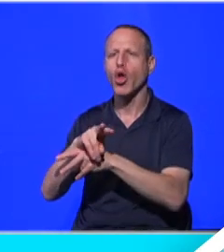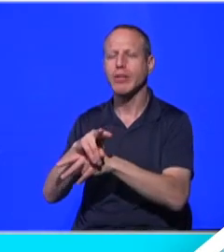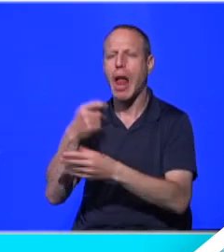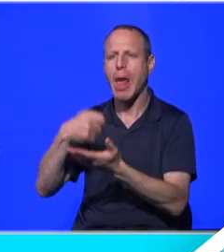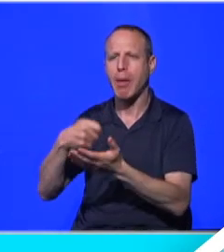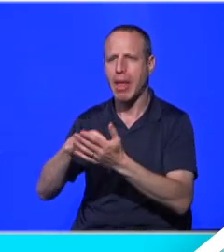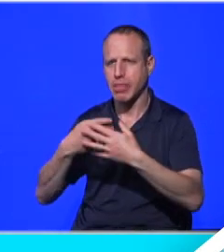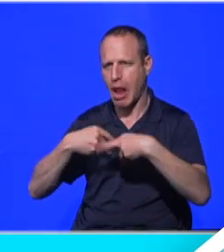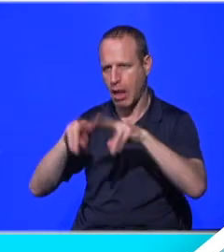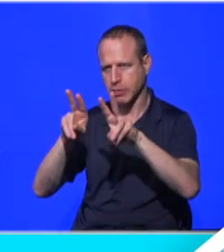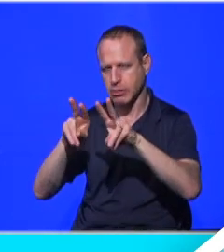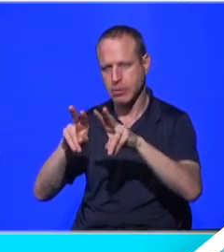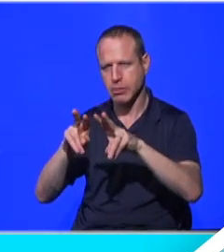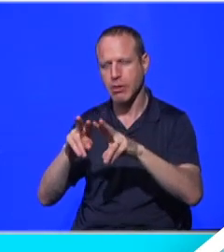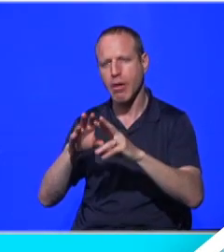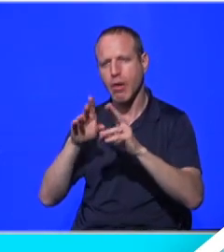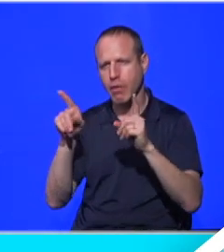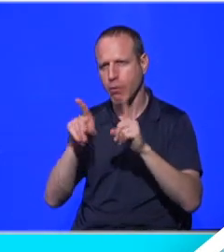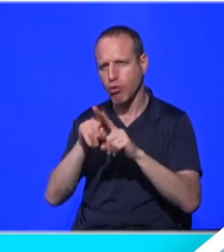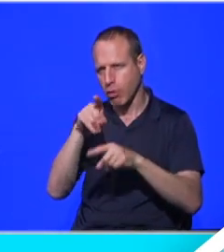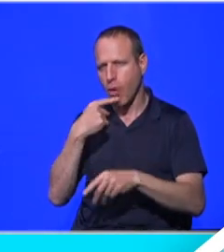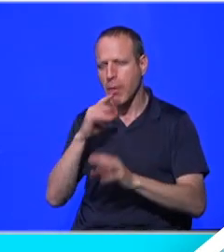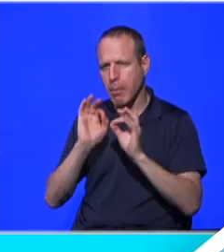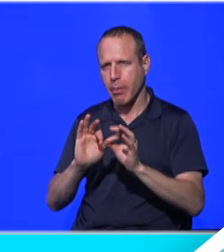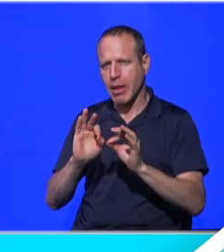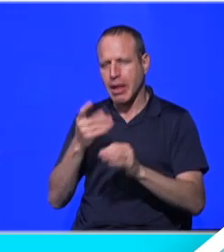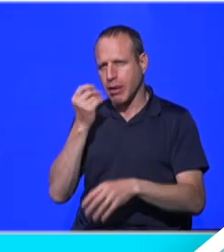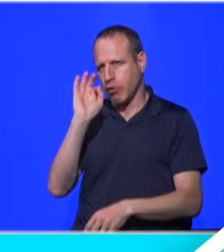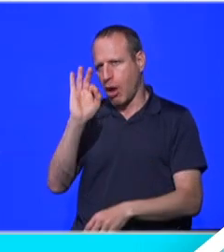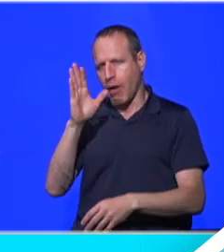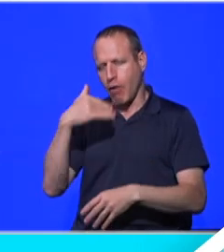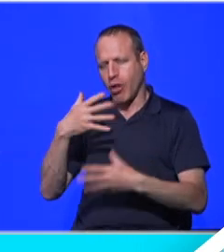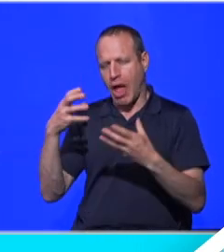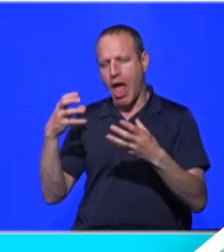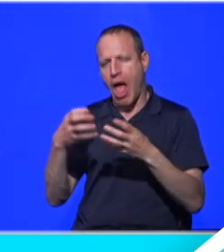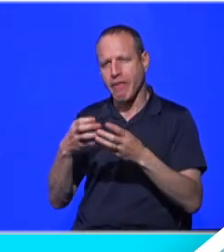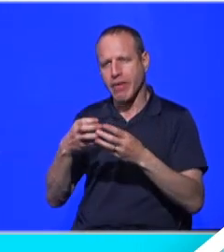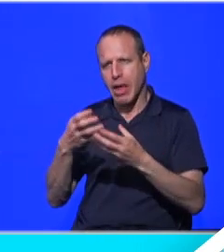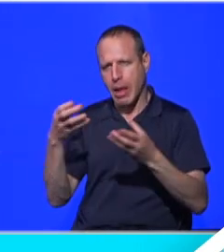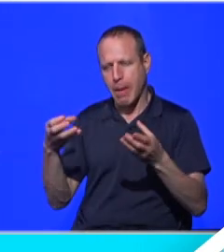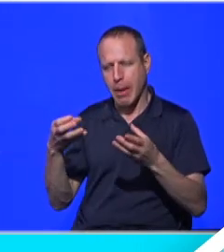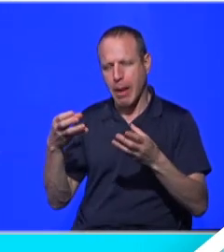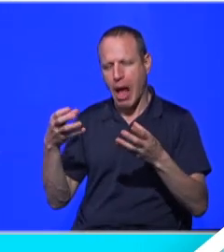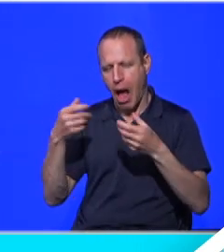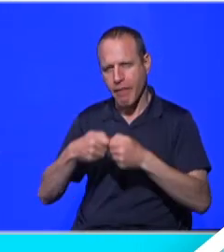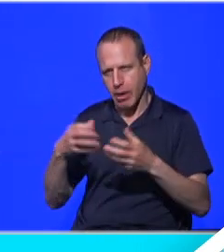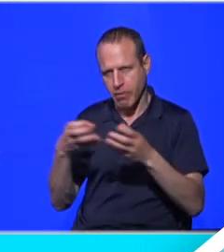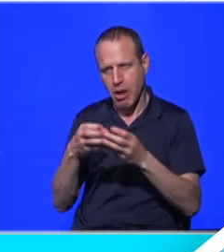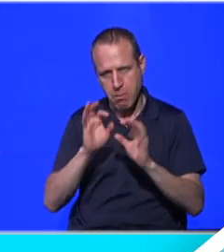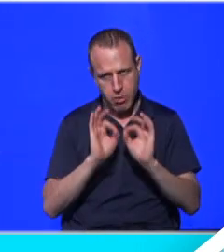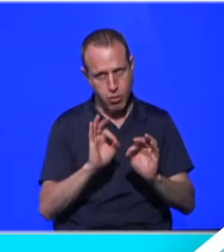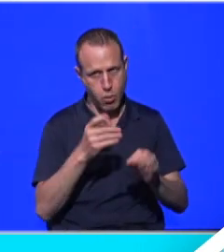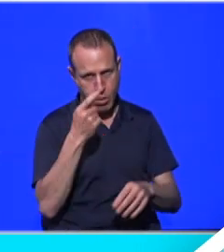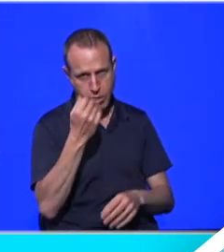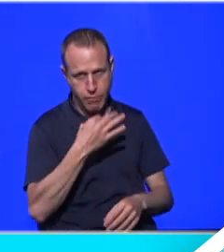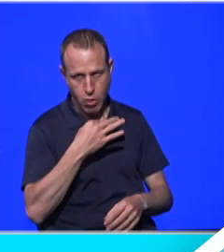לממן, להחזיר, ובעצם באמת, כמו שאתה אומר, זה כסף שלך ושל עוד חברי מפלגה. בדיוק, זה כסף שלנו, אנחנו